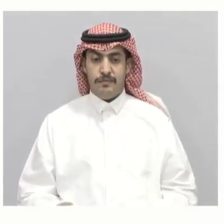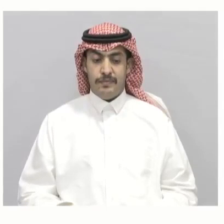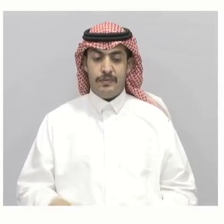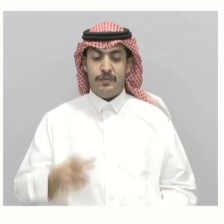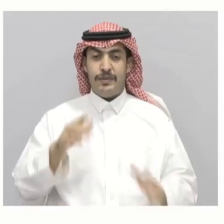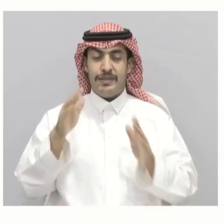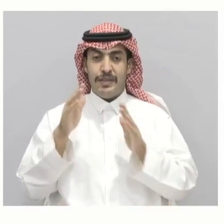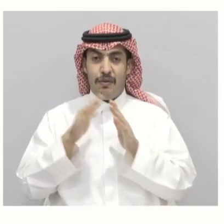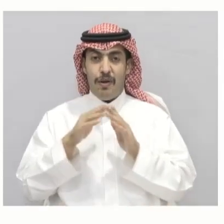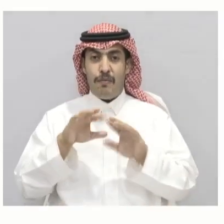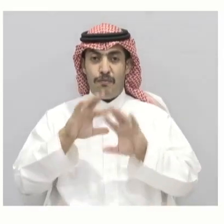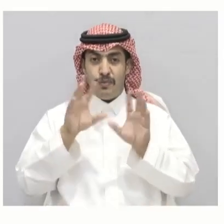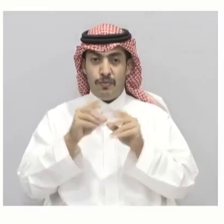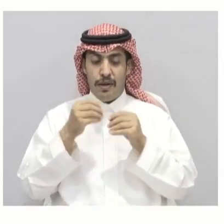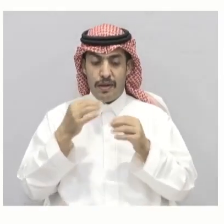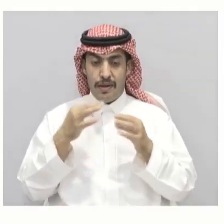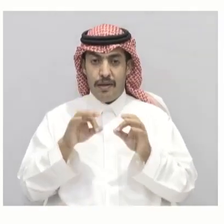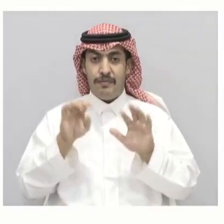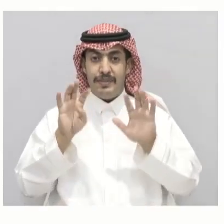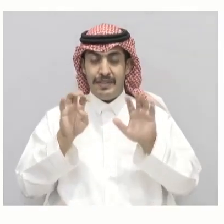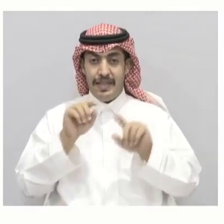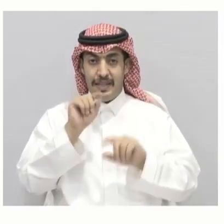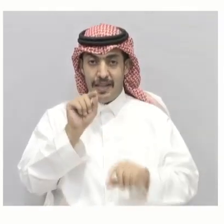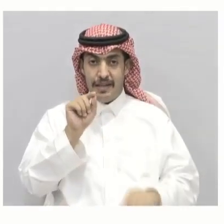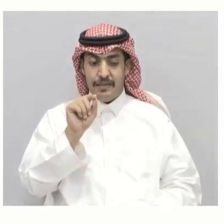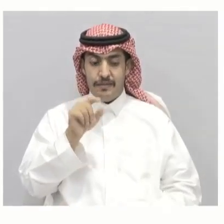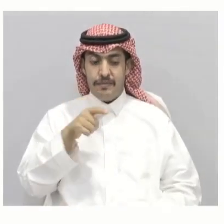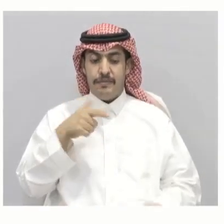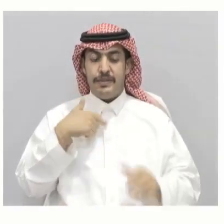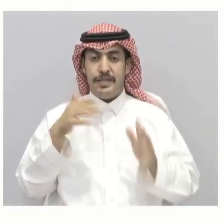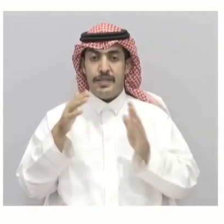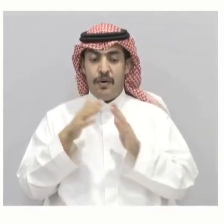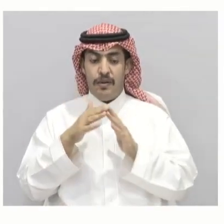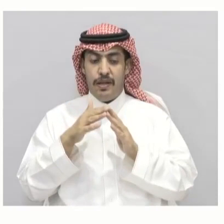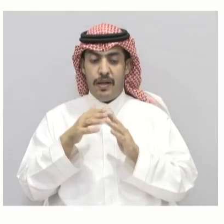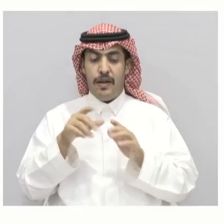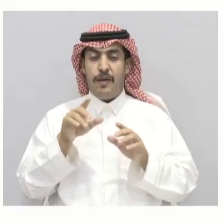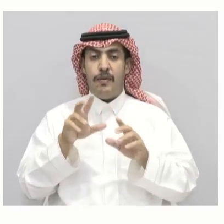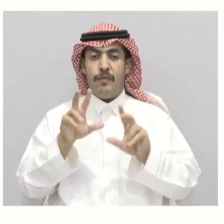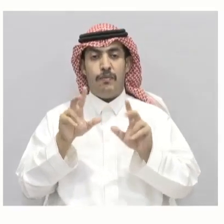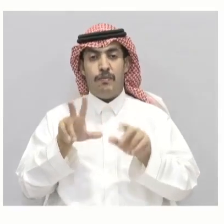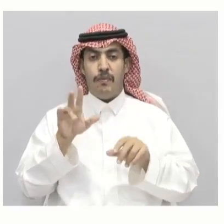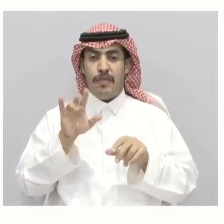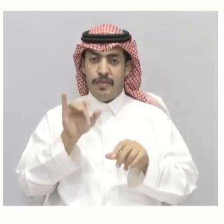والزوايا التي مجموع قياسهما 90 درجه زاويتان متتامتان